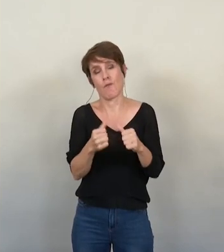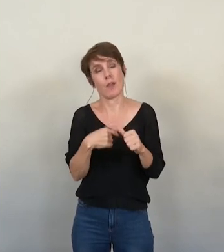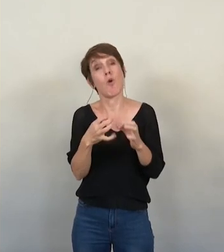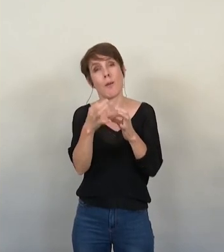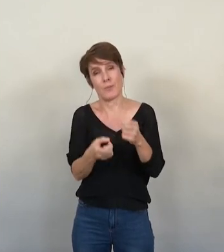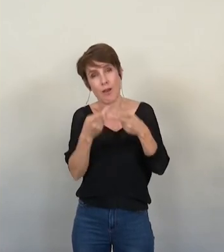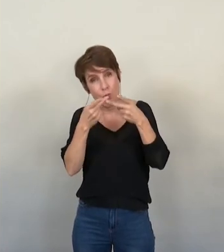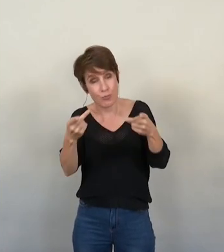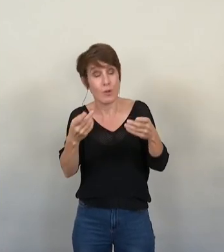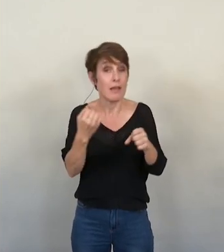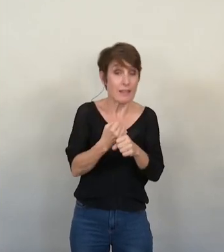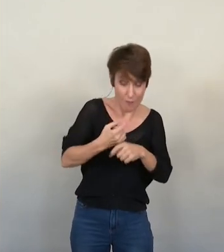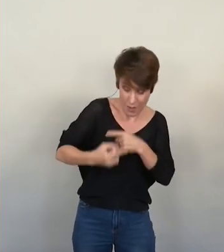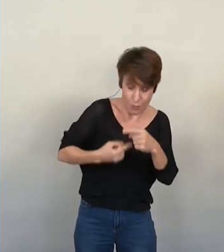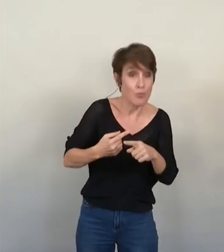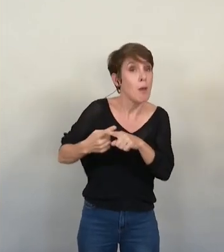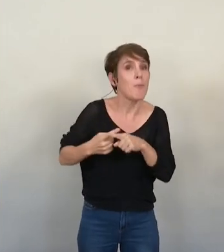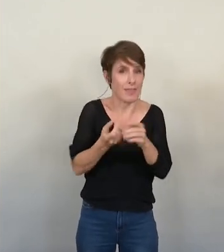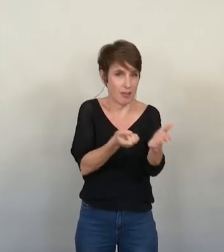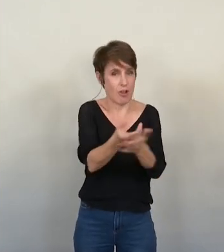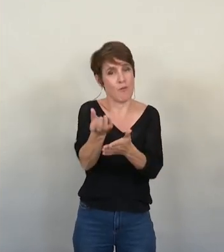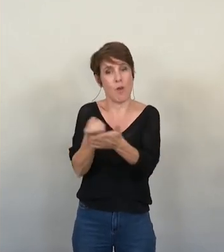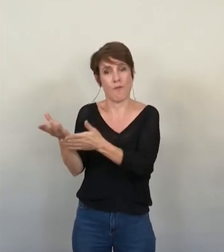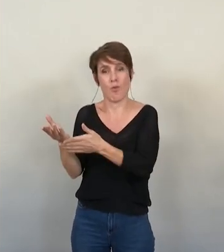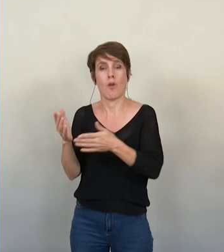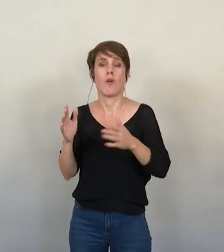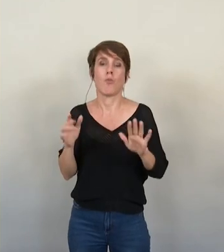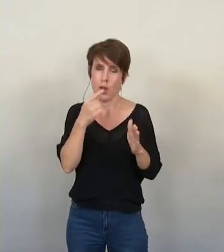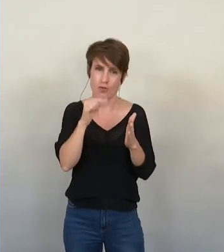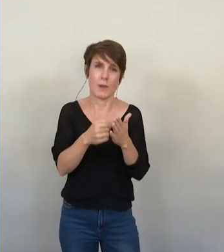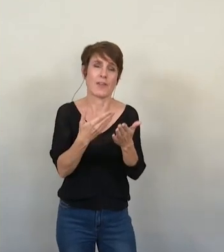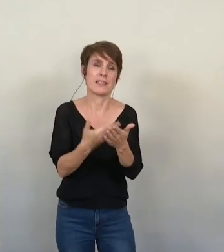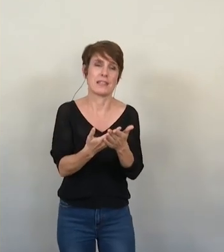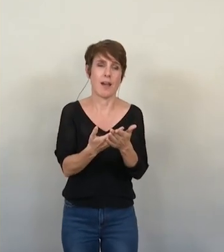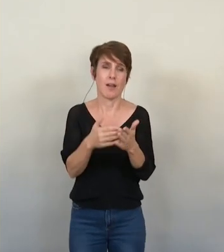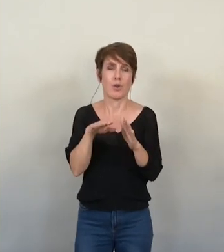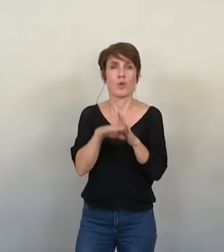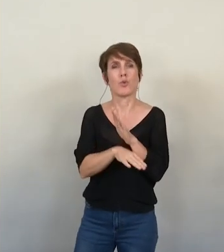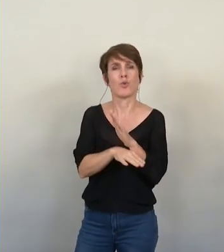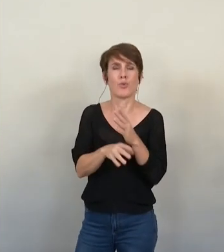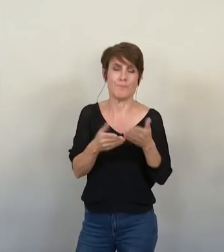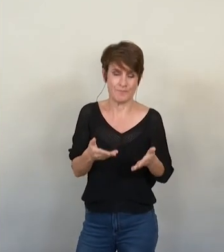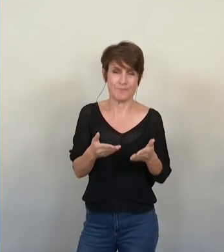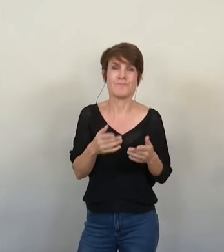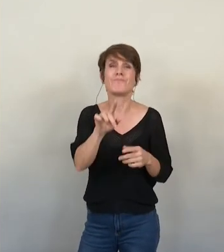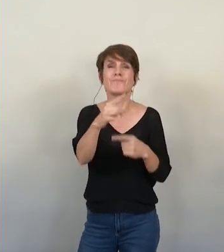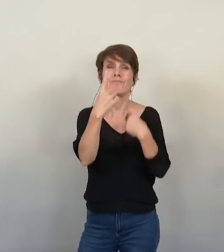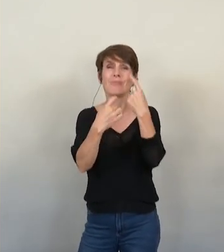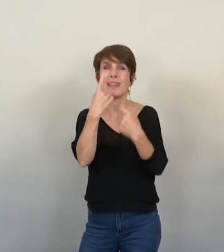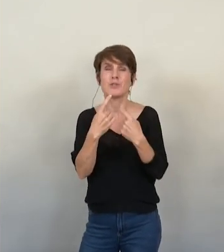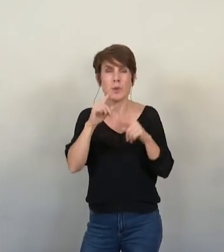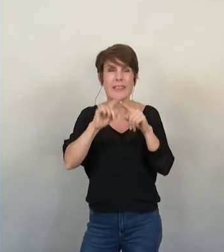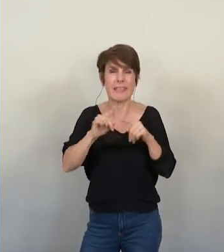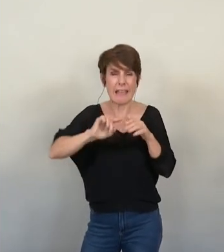travailler partager où nous en sommes euh je vais le faire plutôt dans ce cadre là plutôt que de rentrer très en détail dans répondre aux questions que vous m'avez